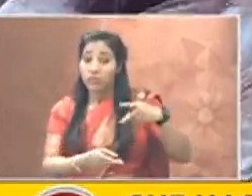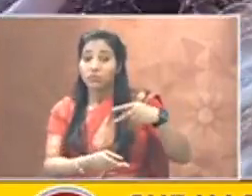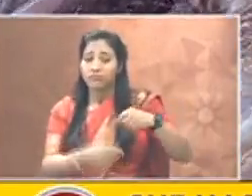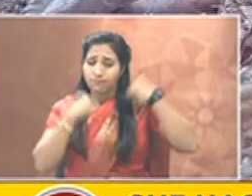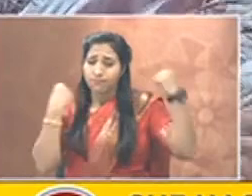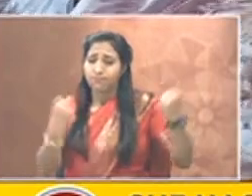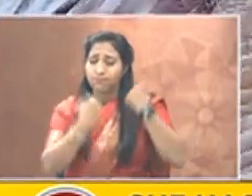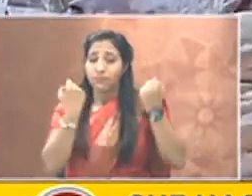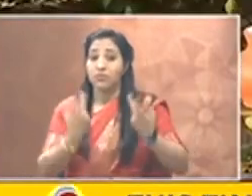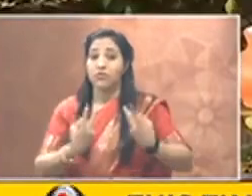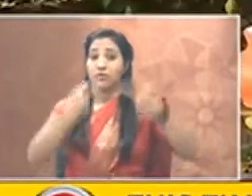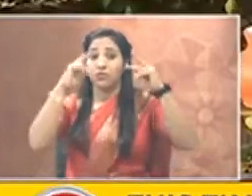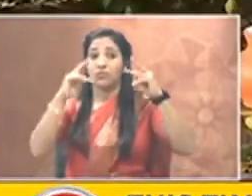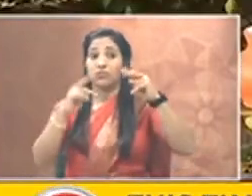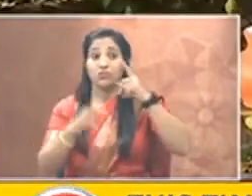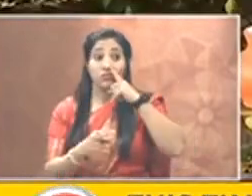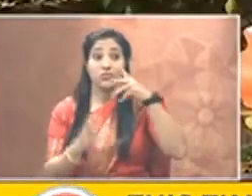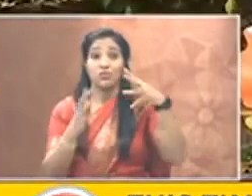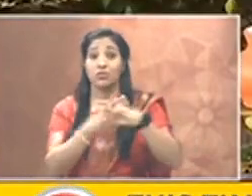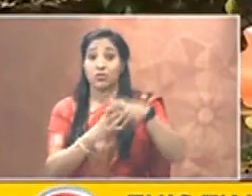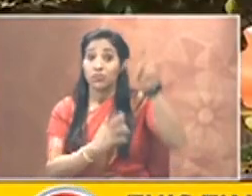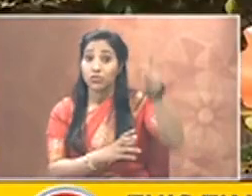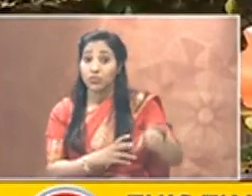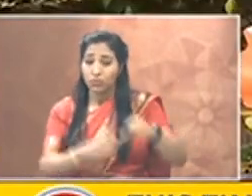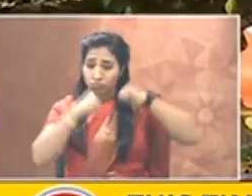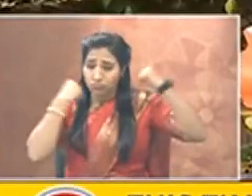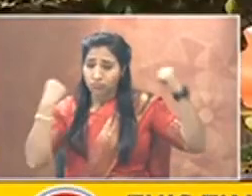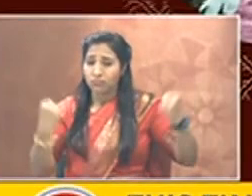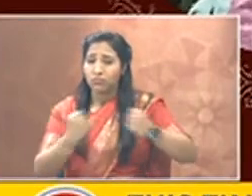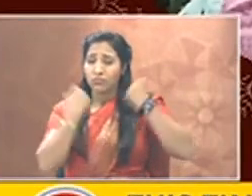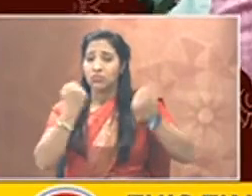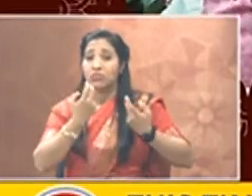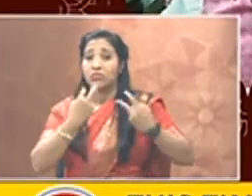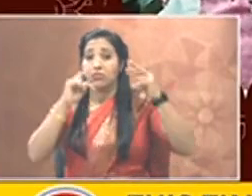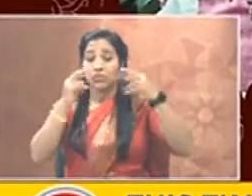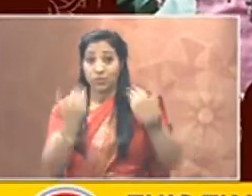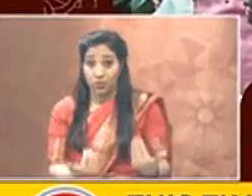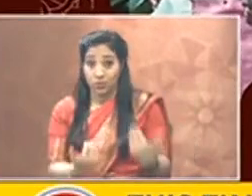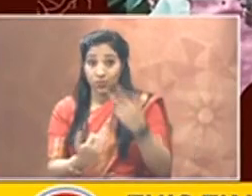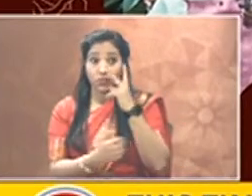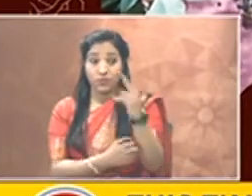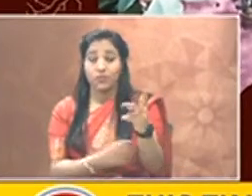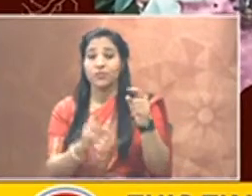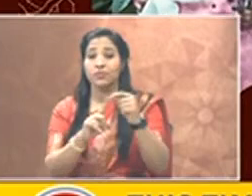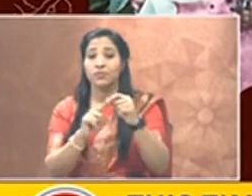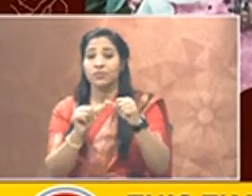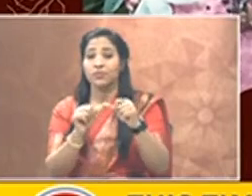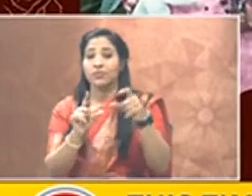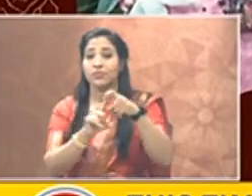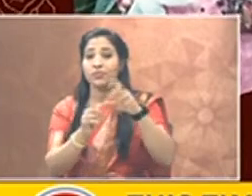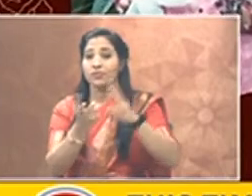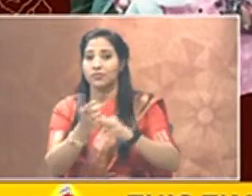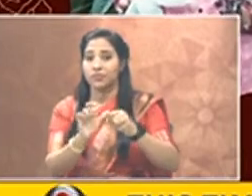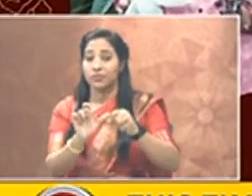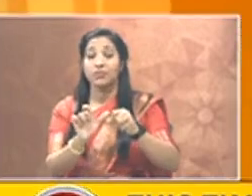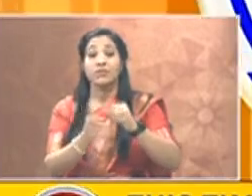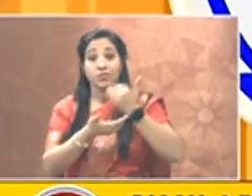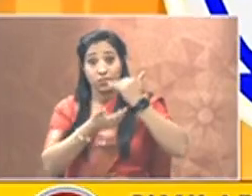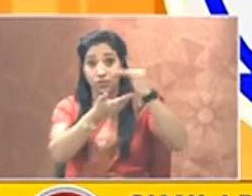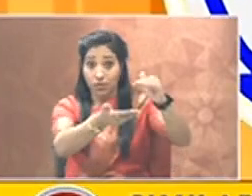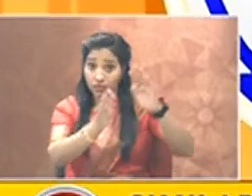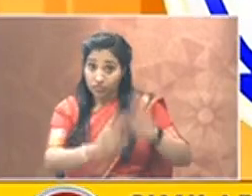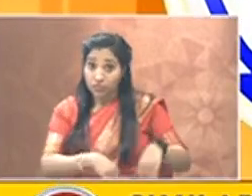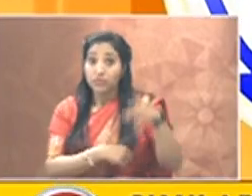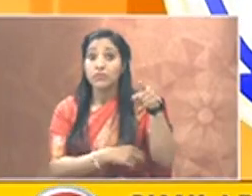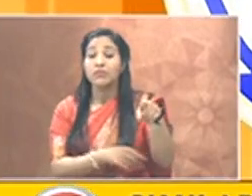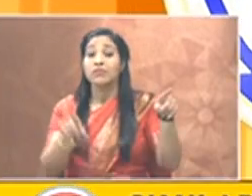काफी काम किया है। इस योगदान के लिए उन्हें इस बार पद्म सम्मान भी दिया गया है। इसी